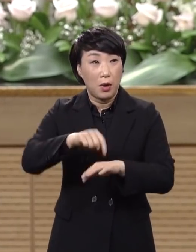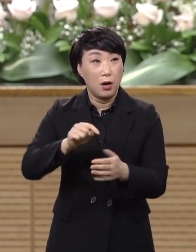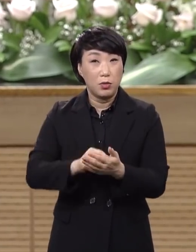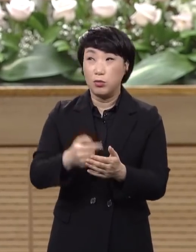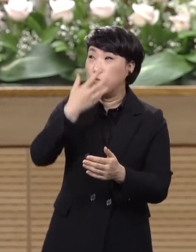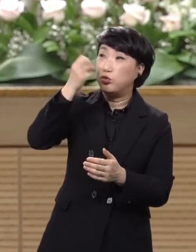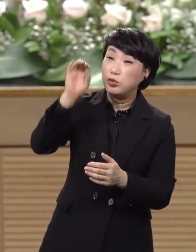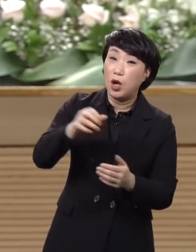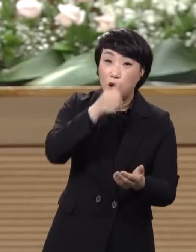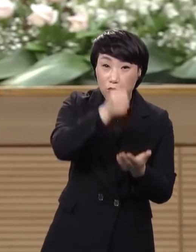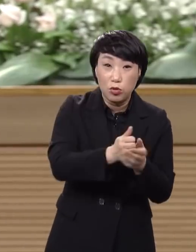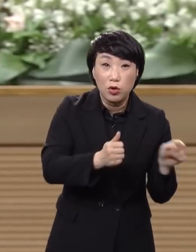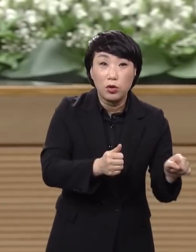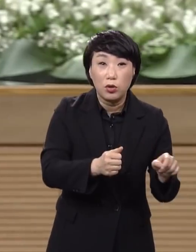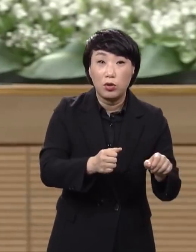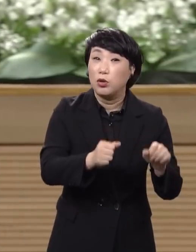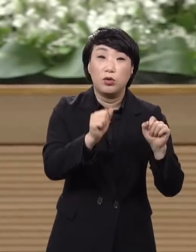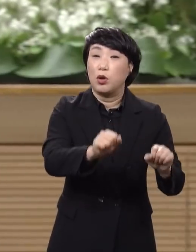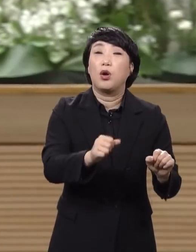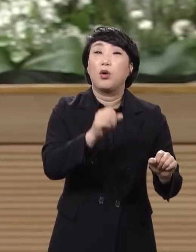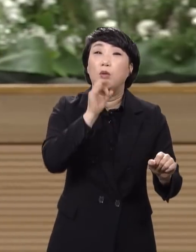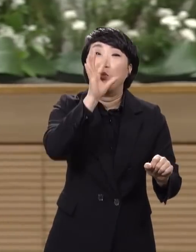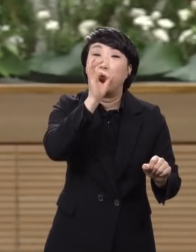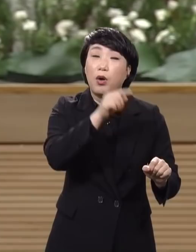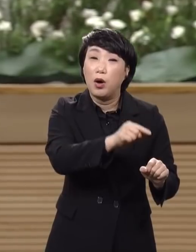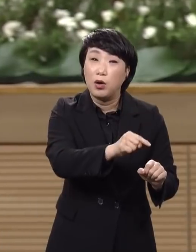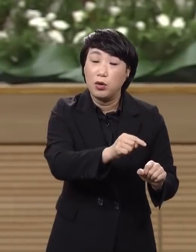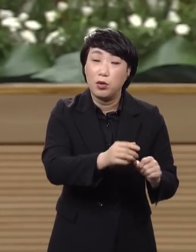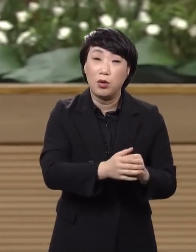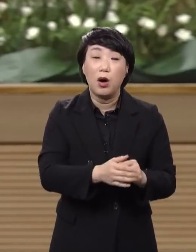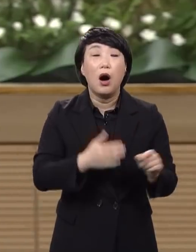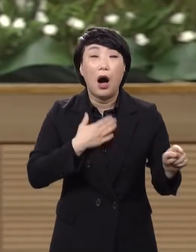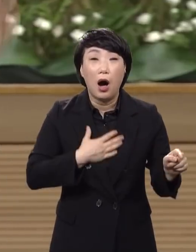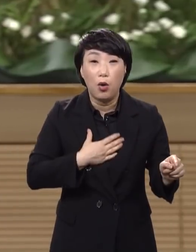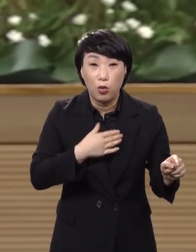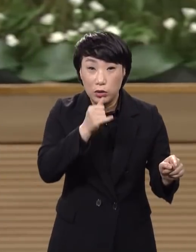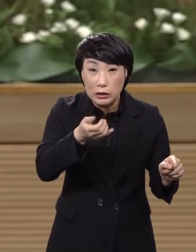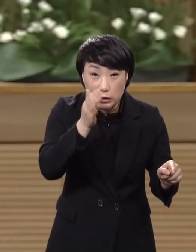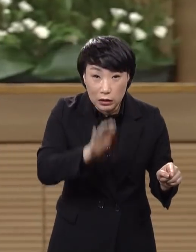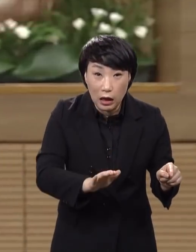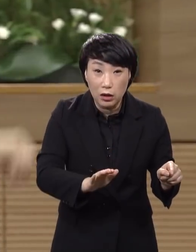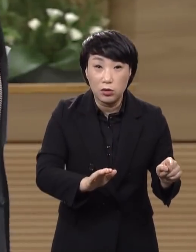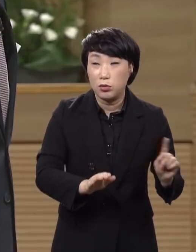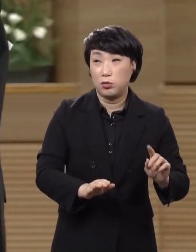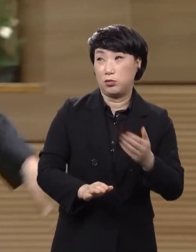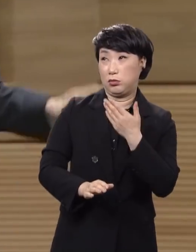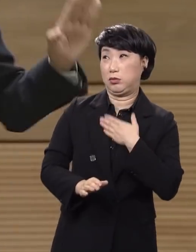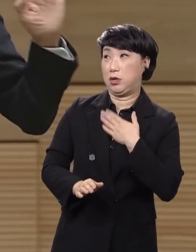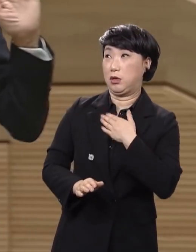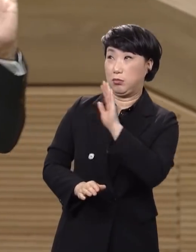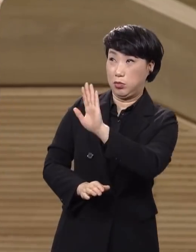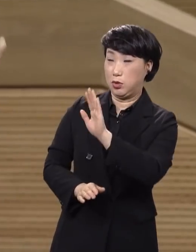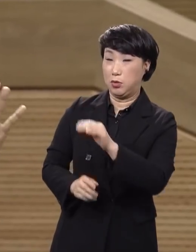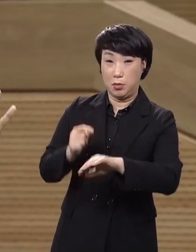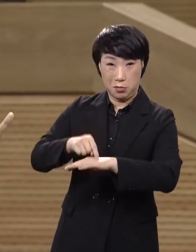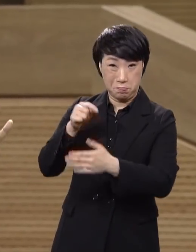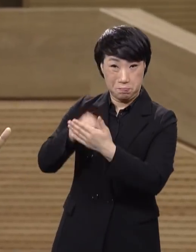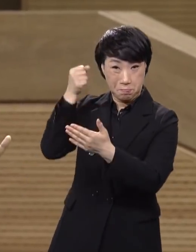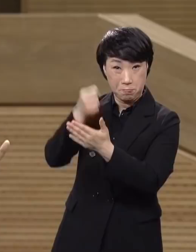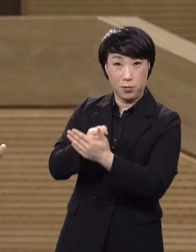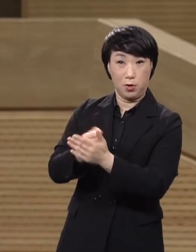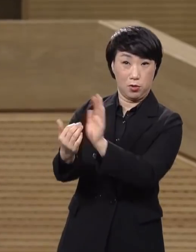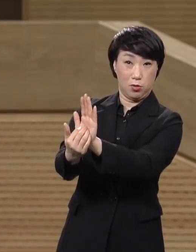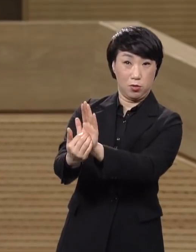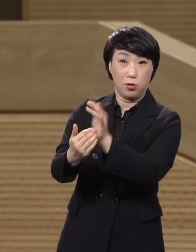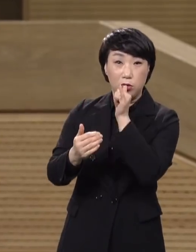죄로 살 길이 없는, 많이 그런 사실을 알면서 대담하게 거절한 게